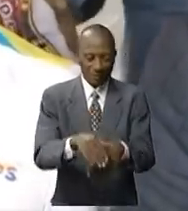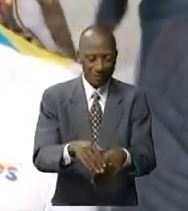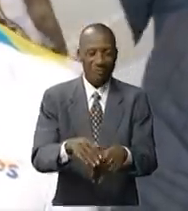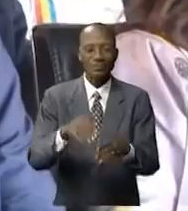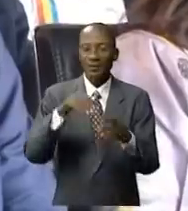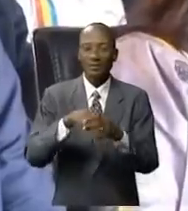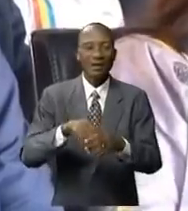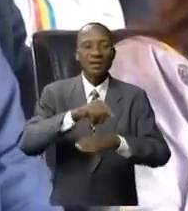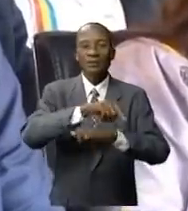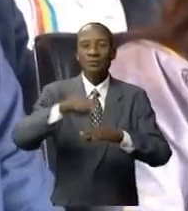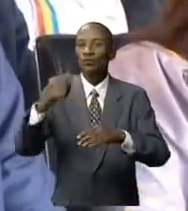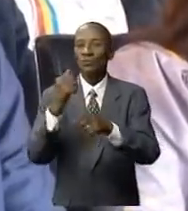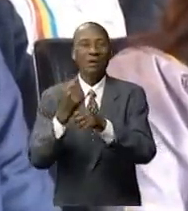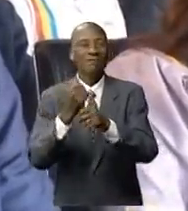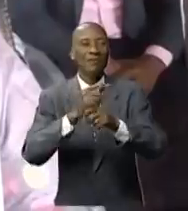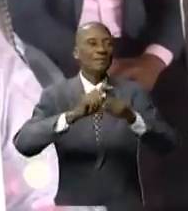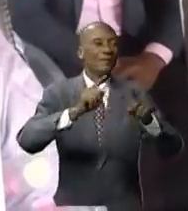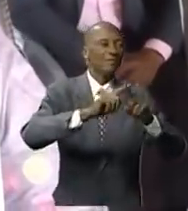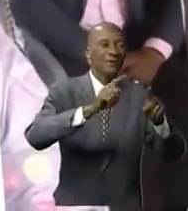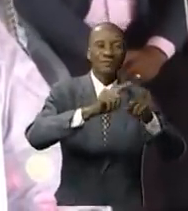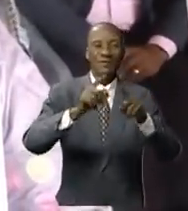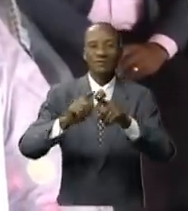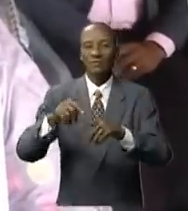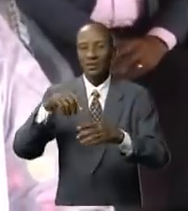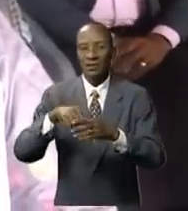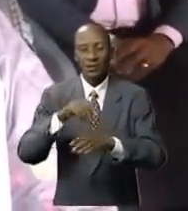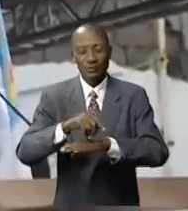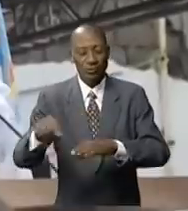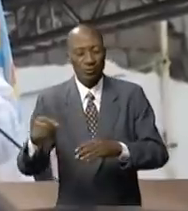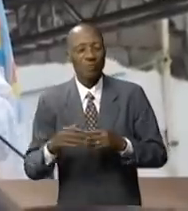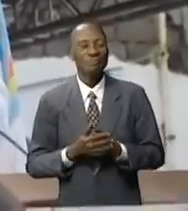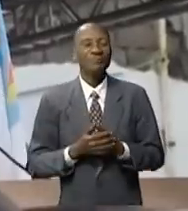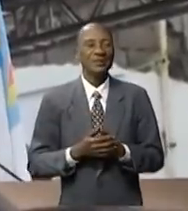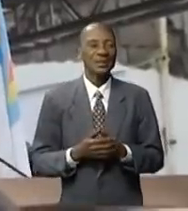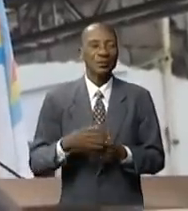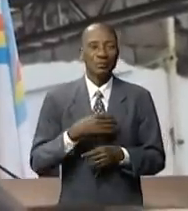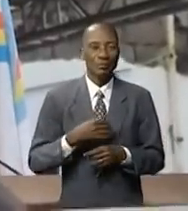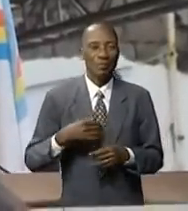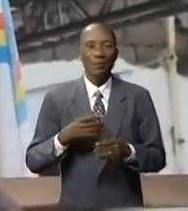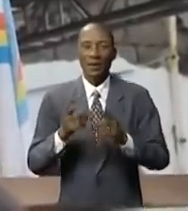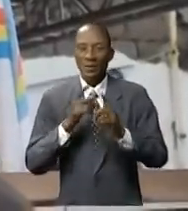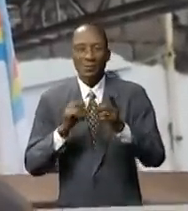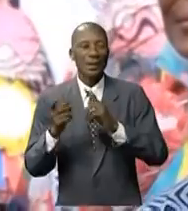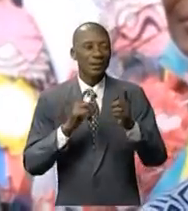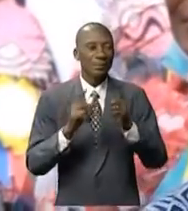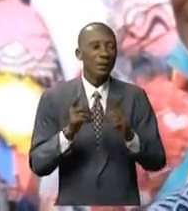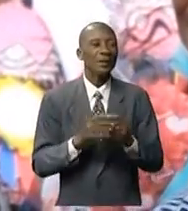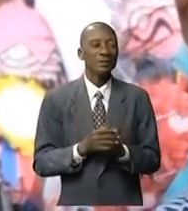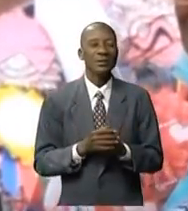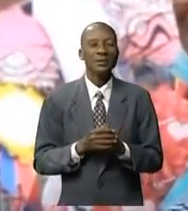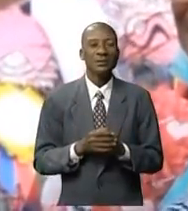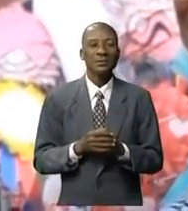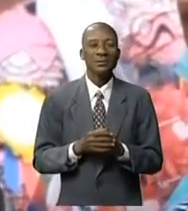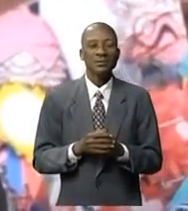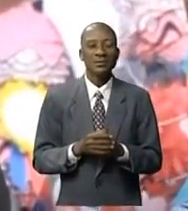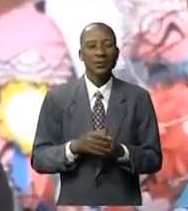décisionnelles du pays. C'était aussi l'occasion pour les numéros 2 de l'UDPS de fixer l'opinion sur des infox propagés dans les